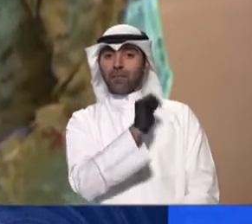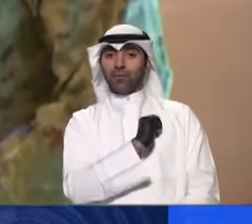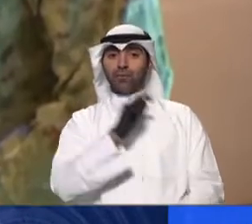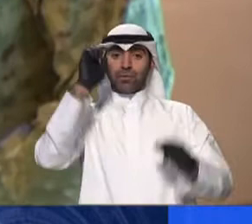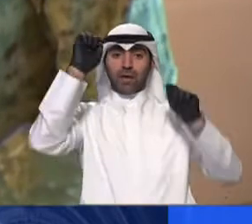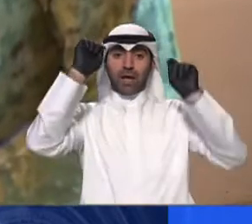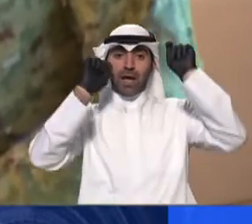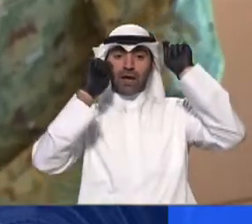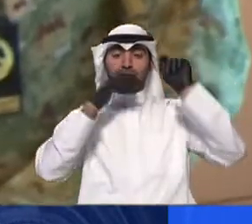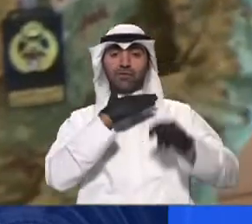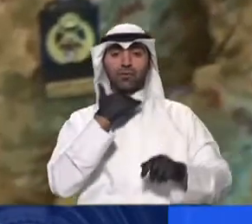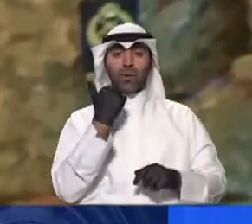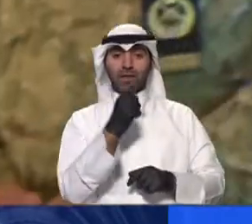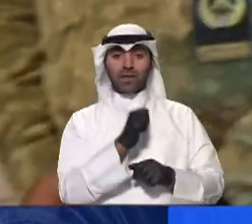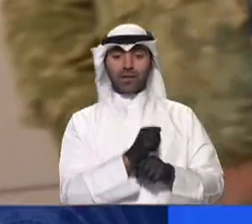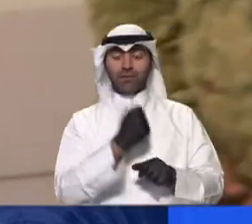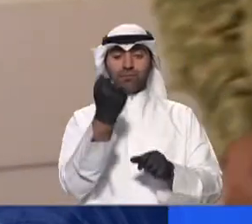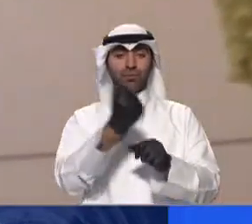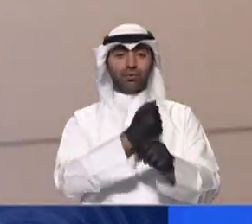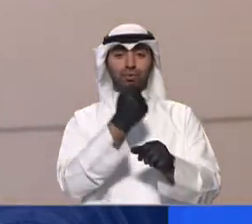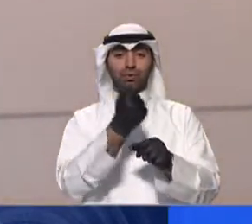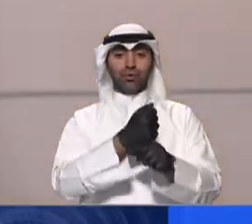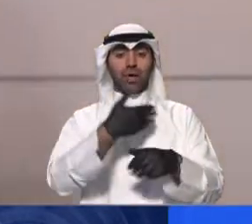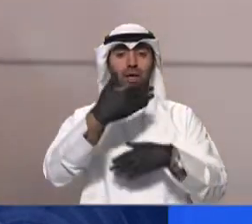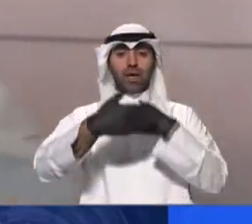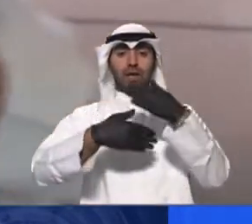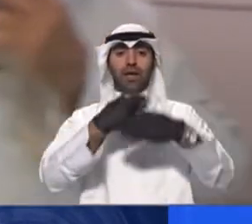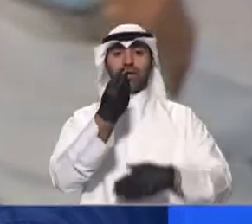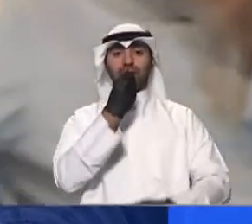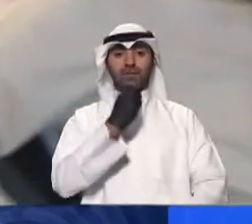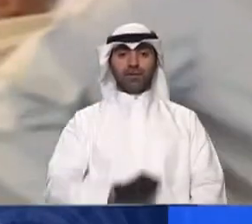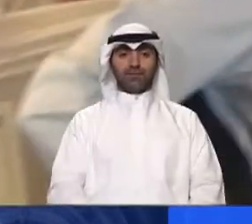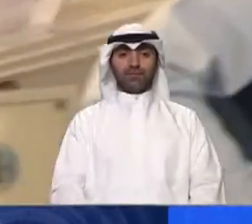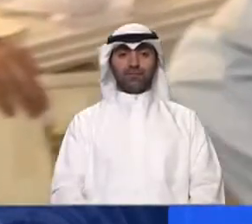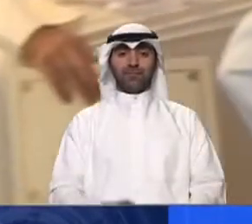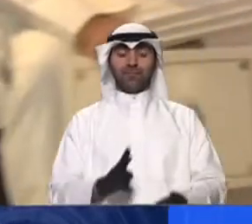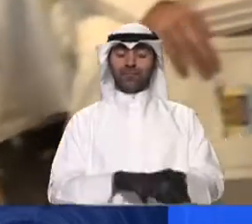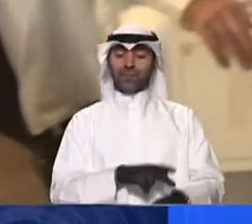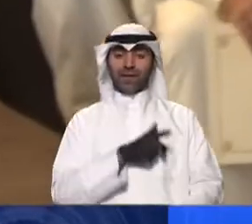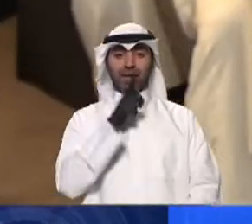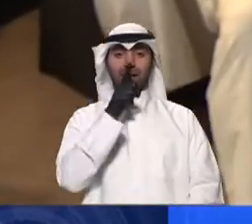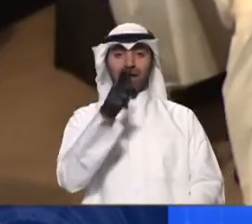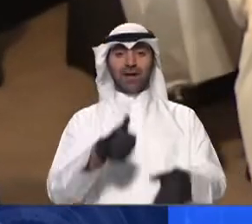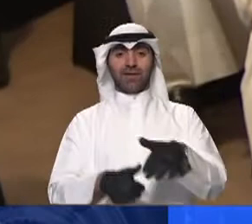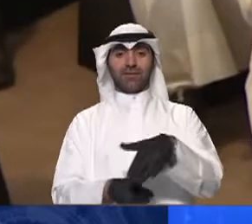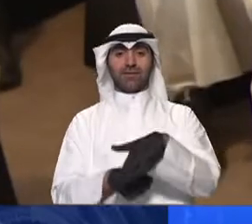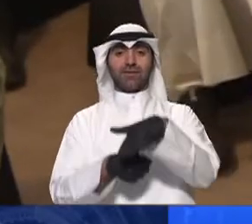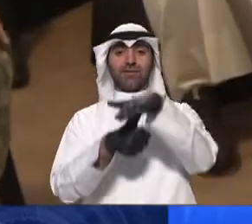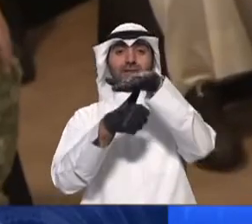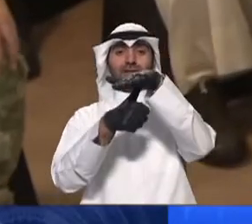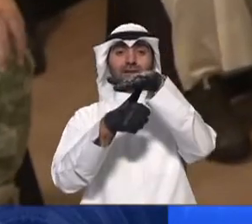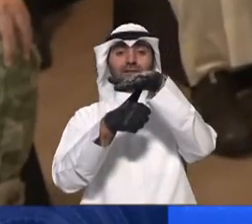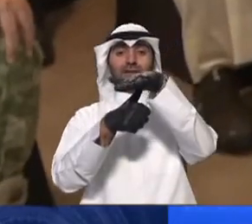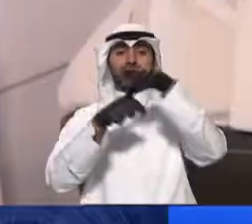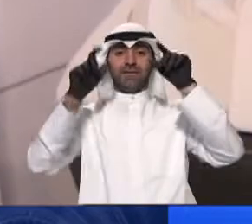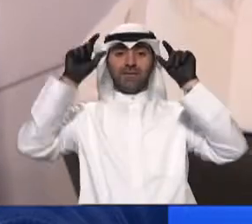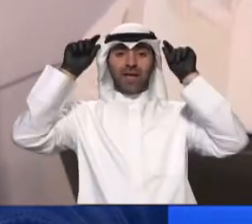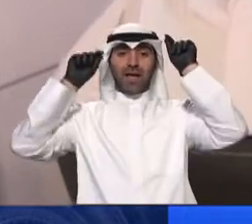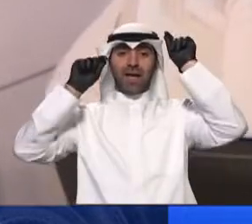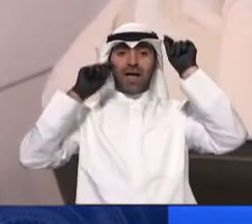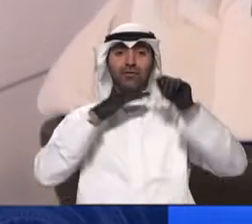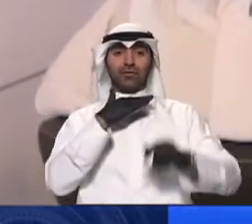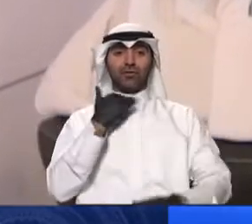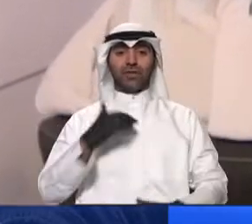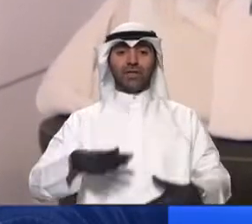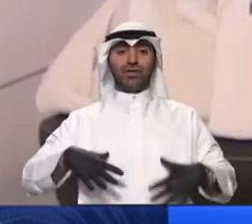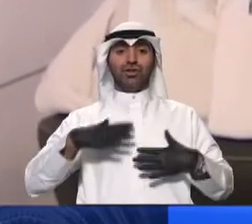عيد الفطر المبارك. وأعرب سموه عن تقديره البالغ لرئيس الحرس الوطني سمو الشيخ سالم العلي